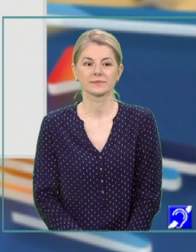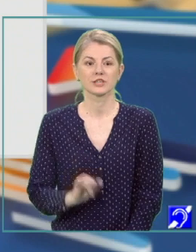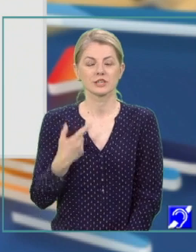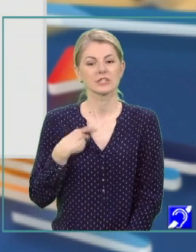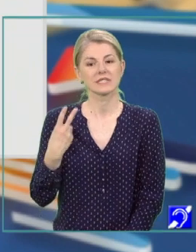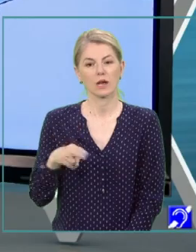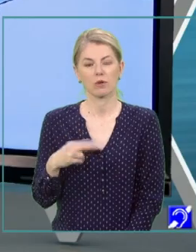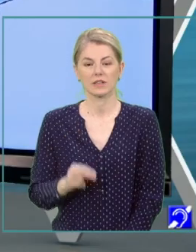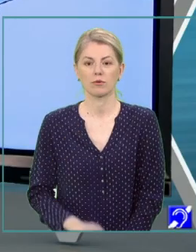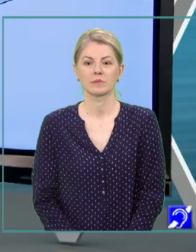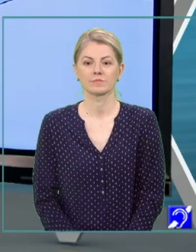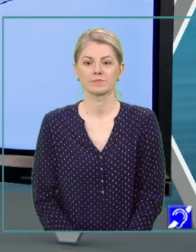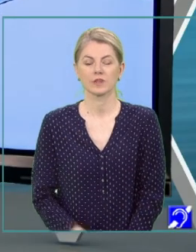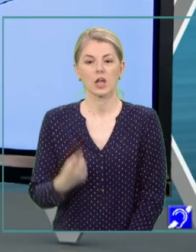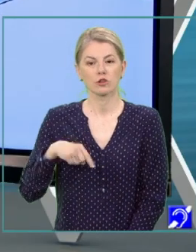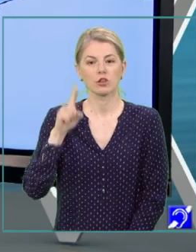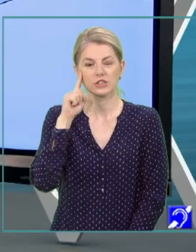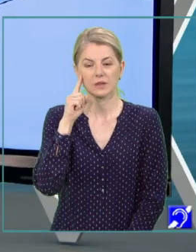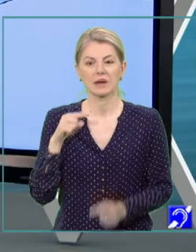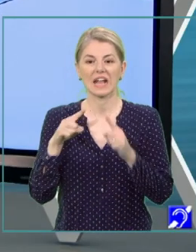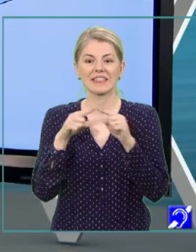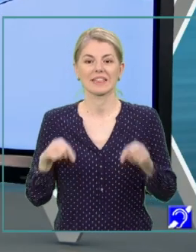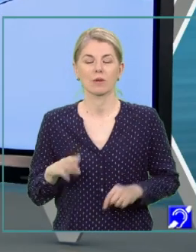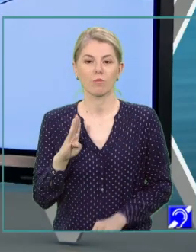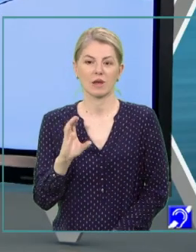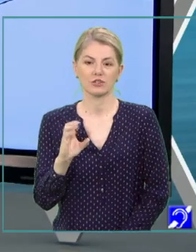să continuăm. Noi știm că triunghiul